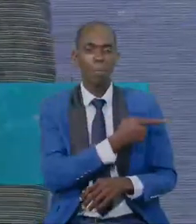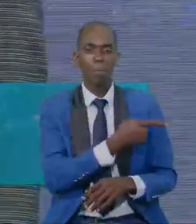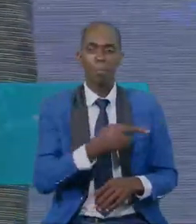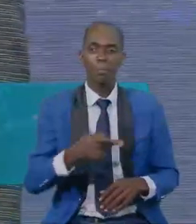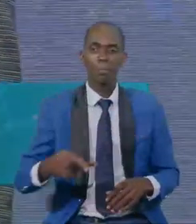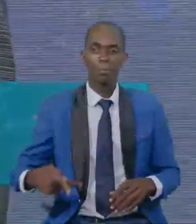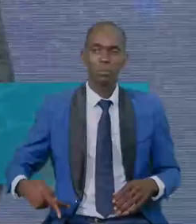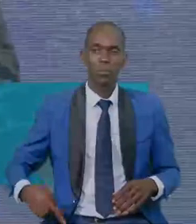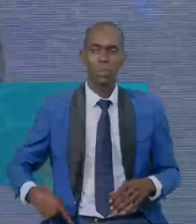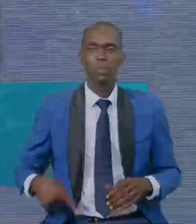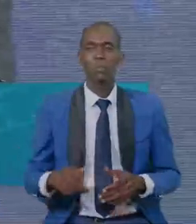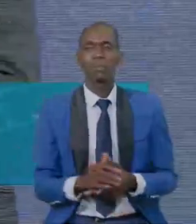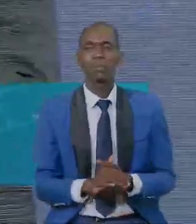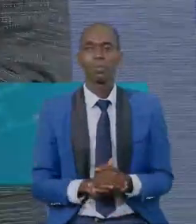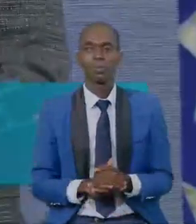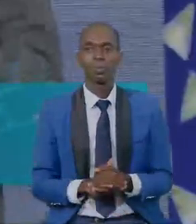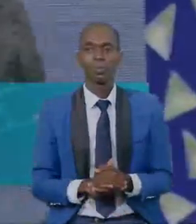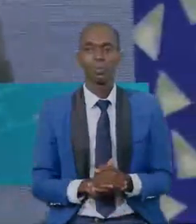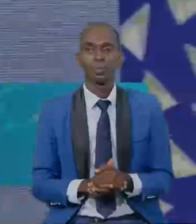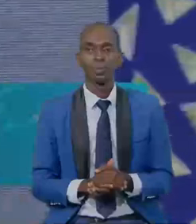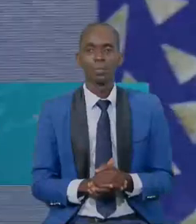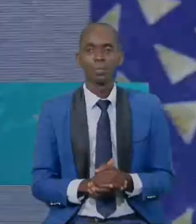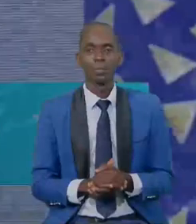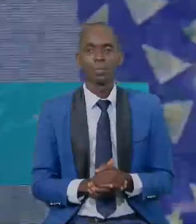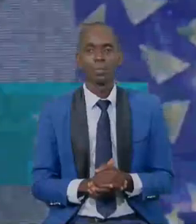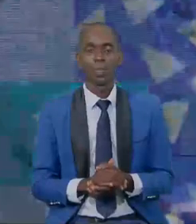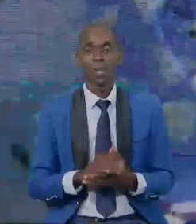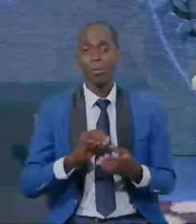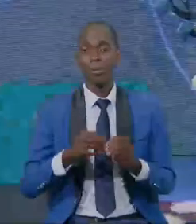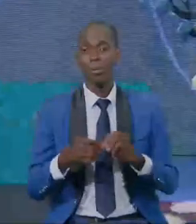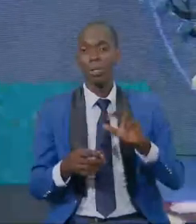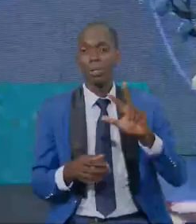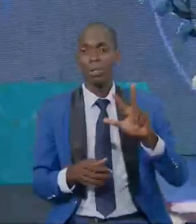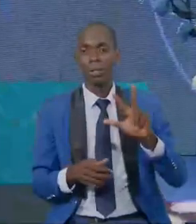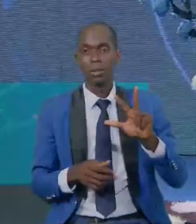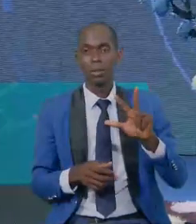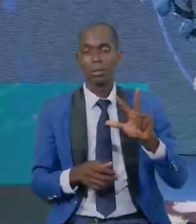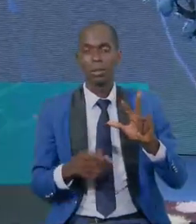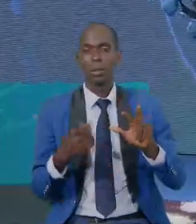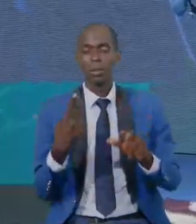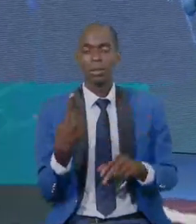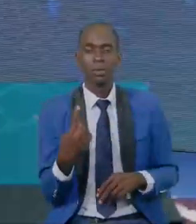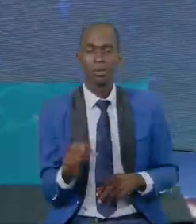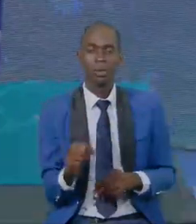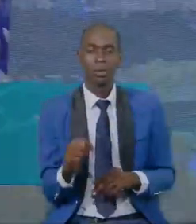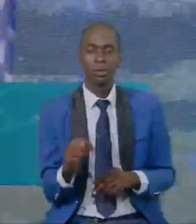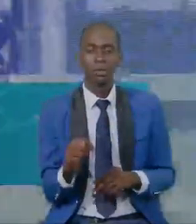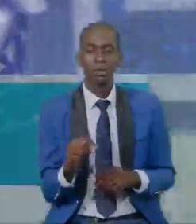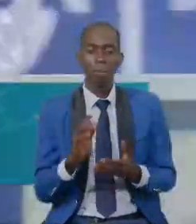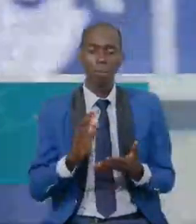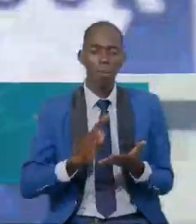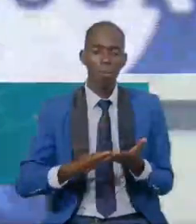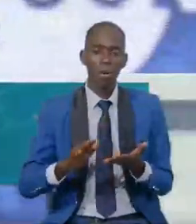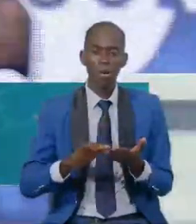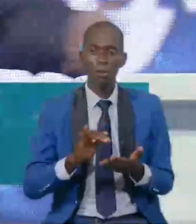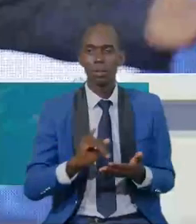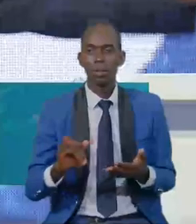bonté précieuse et présente du prince. Numéro 3. Plenteous grace